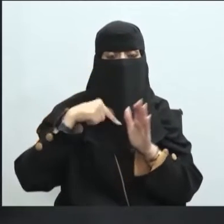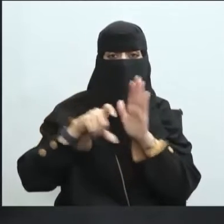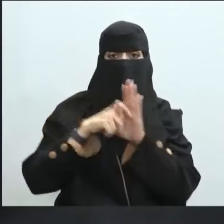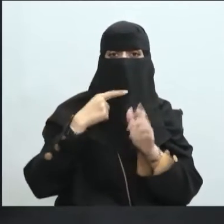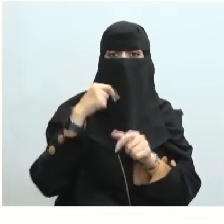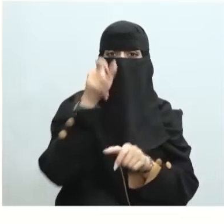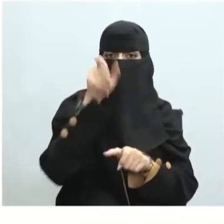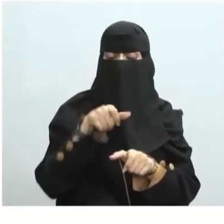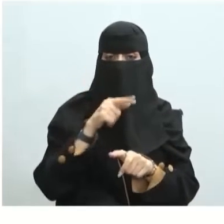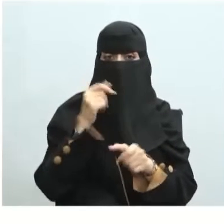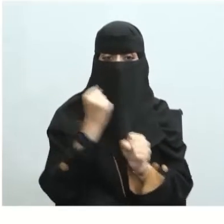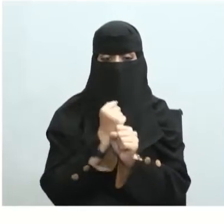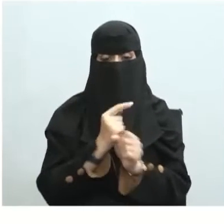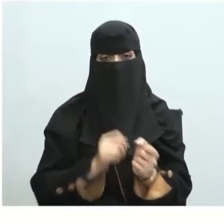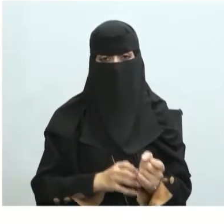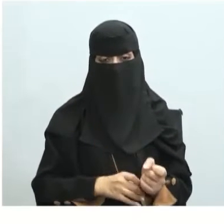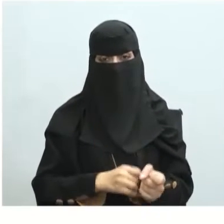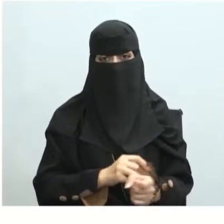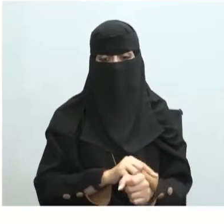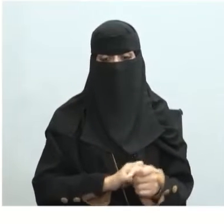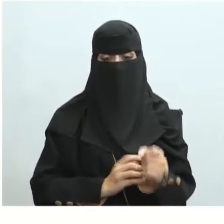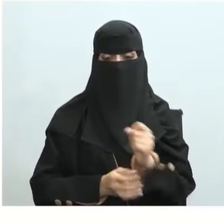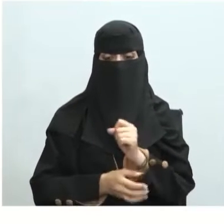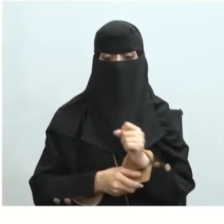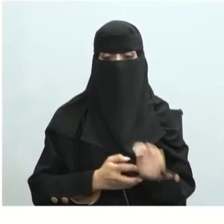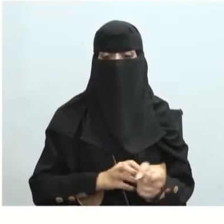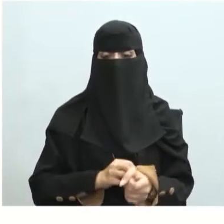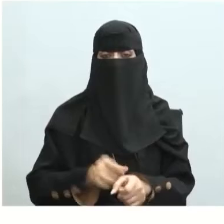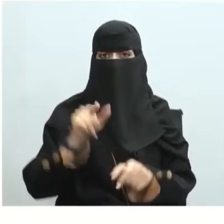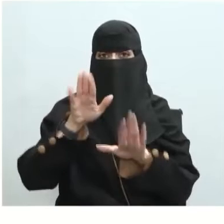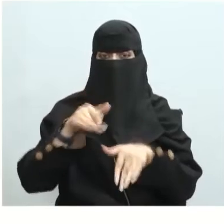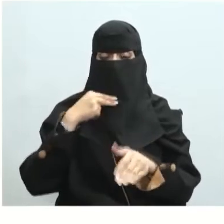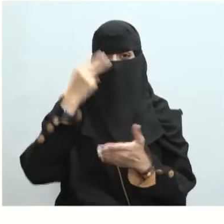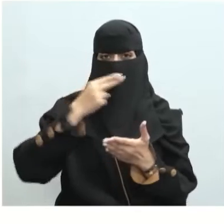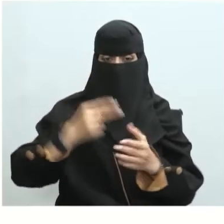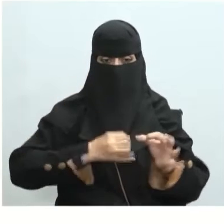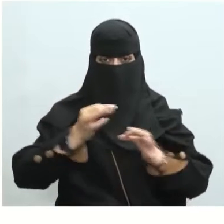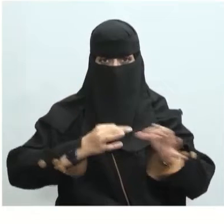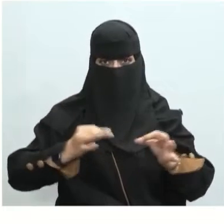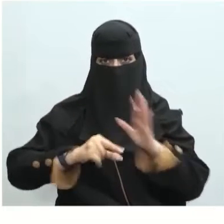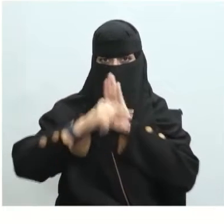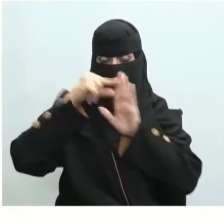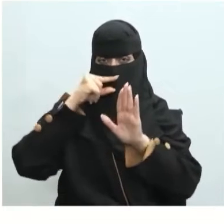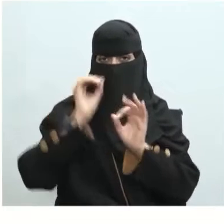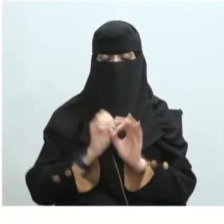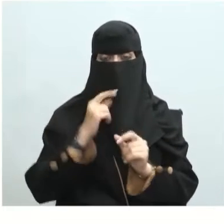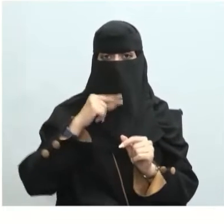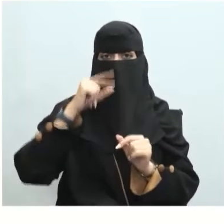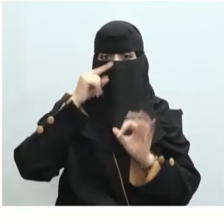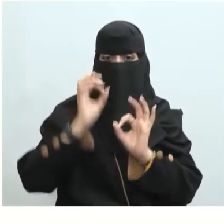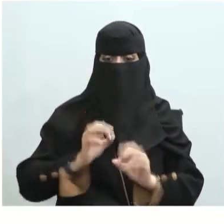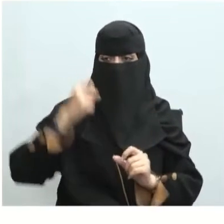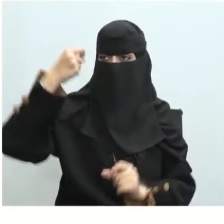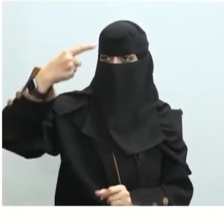الجوده جميل هنا خامسا لتصميم مخطط الموضوع اتبع الاجراءات